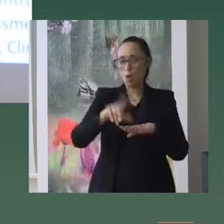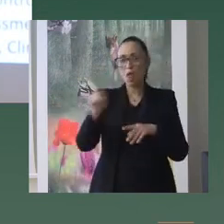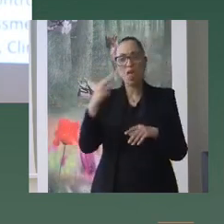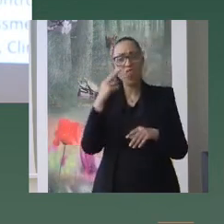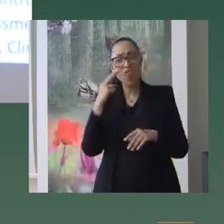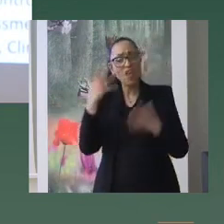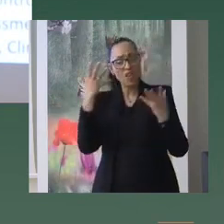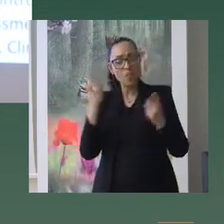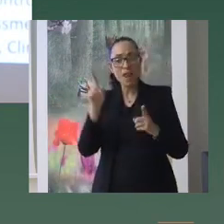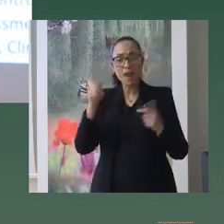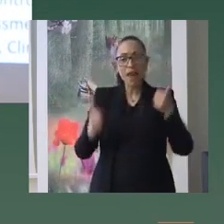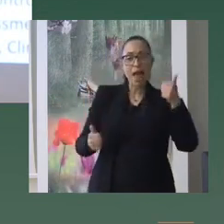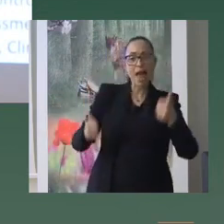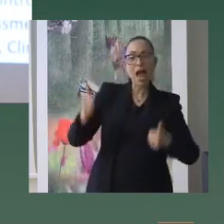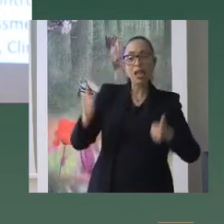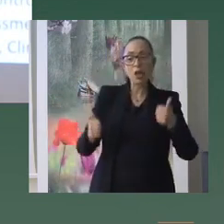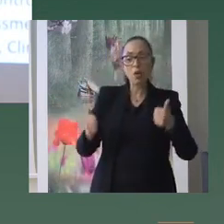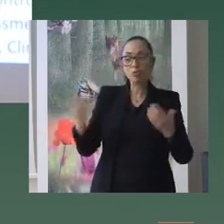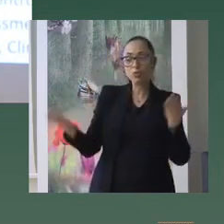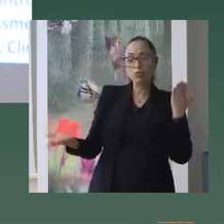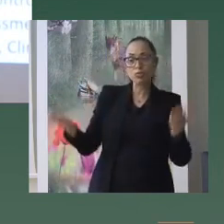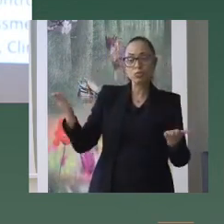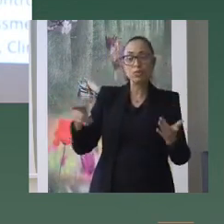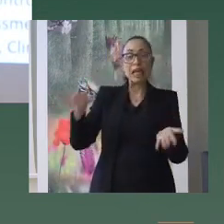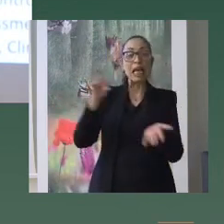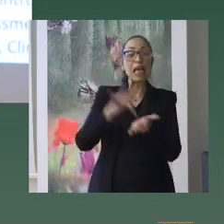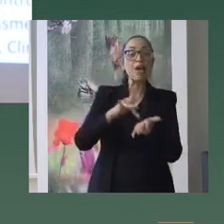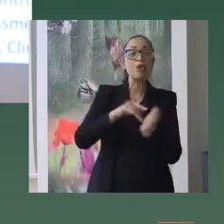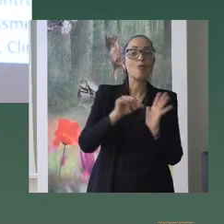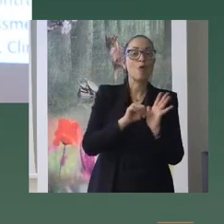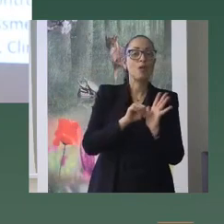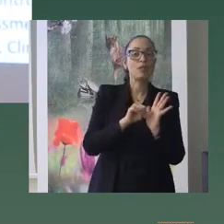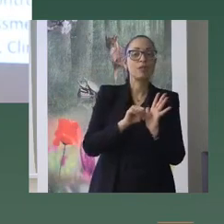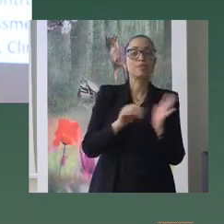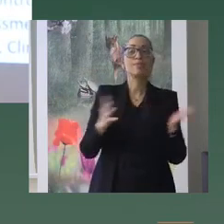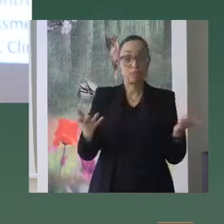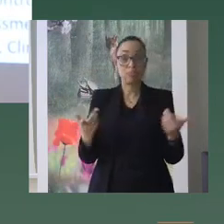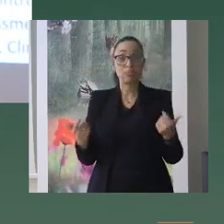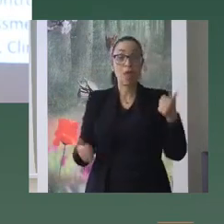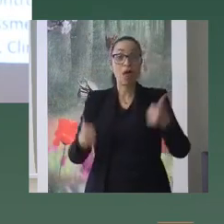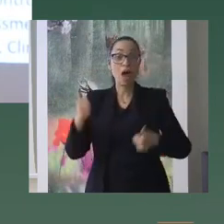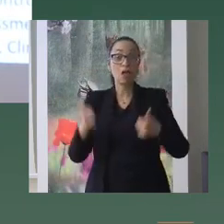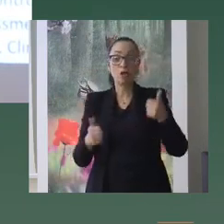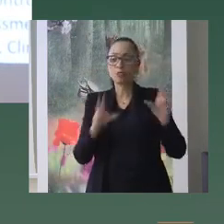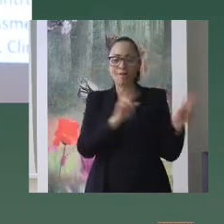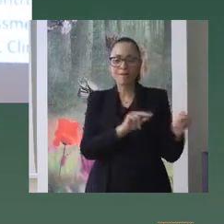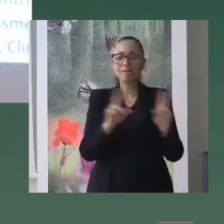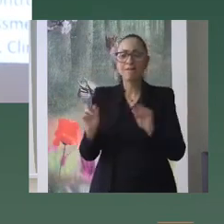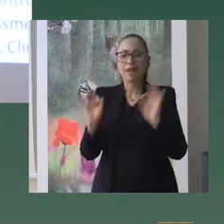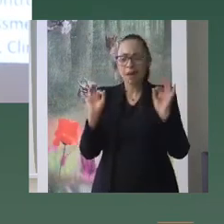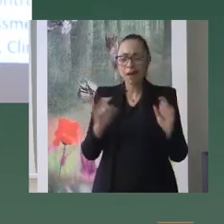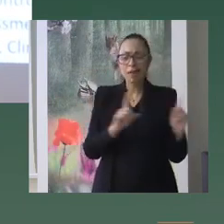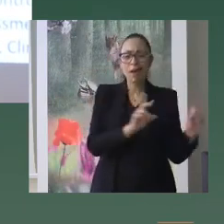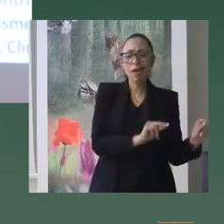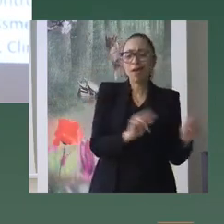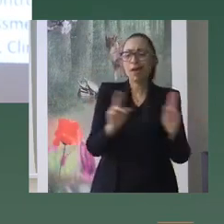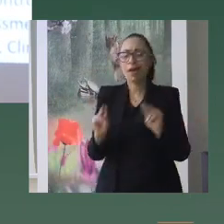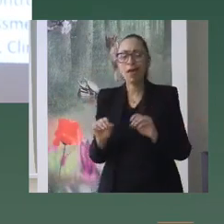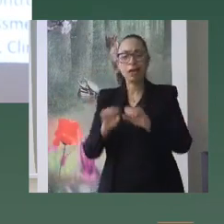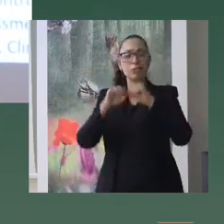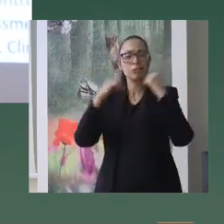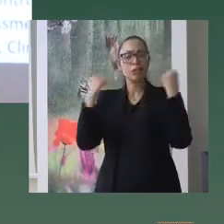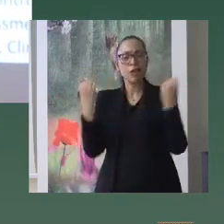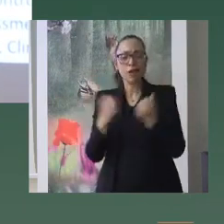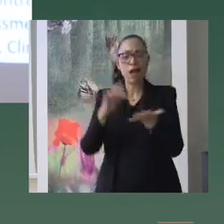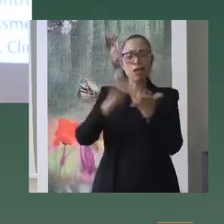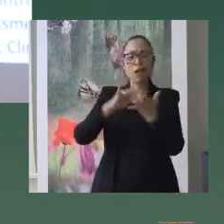αλλά θα δείτε ότι θα υπάρξει ένα ανταγωνισμό στο κέντρο τη πόλη. Θα υπάρχει ένα ανταγωνισμό. Ίδιες χρήσεις είναι. Τα ίδια πράγματα γίνονται. Συνεδριακά,